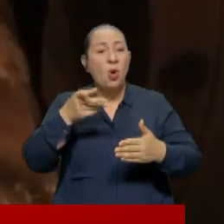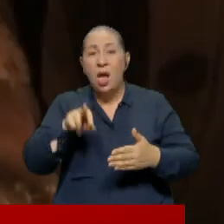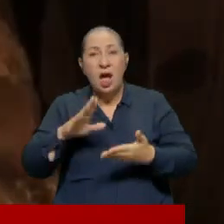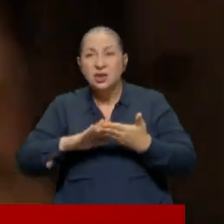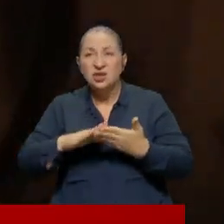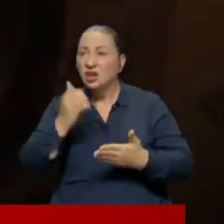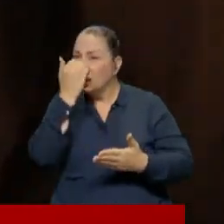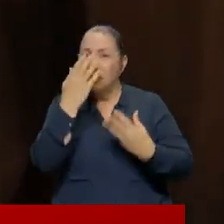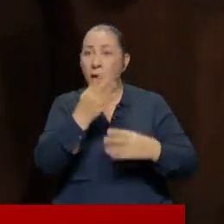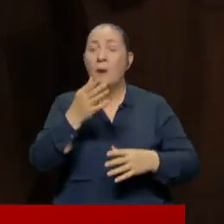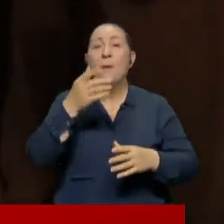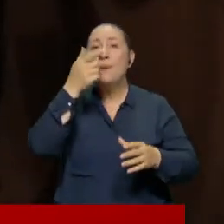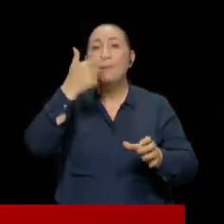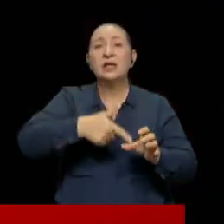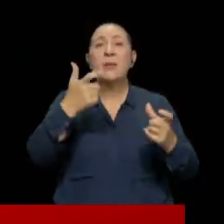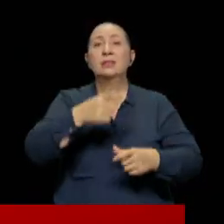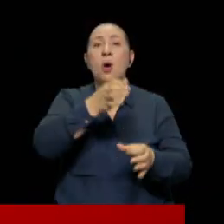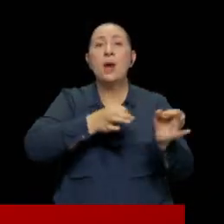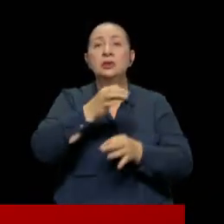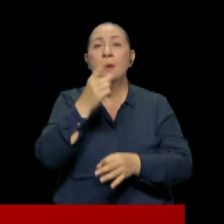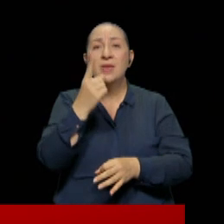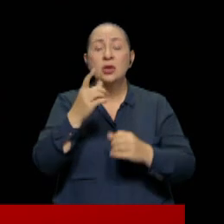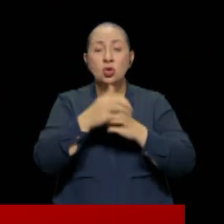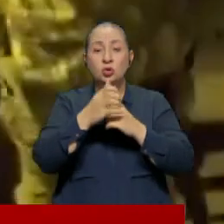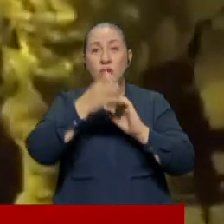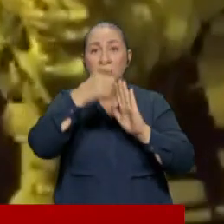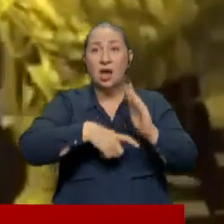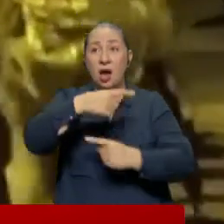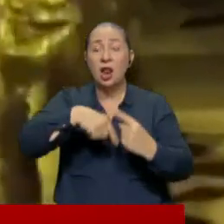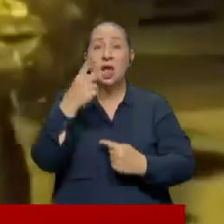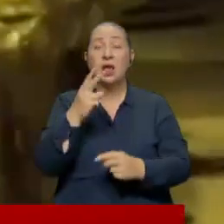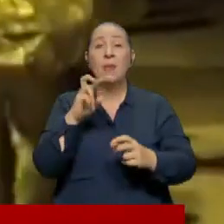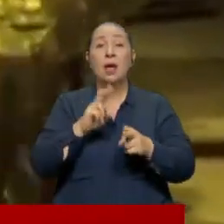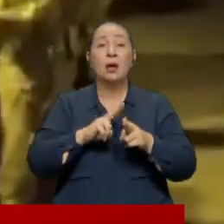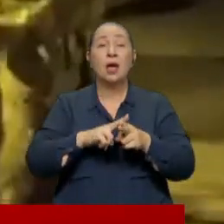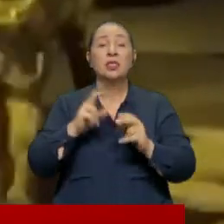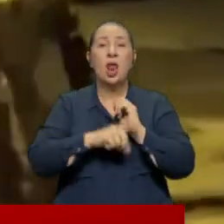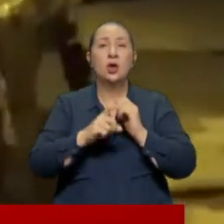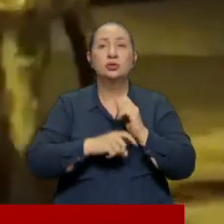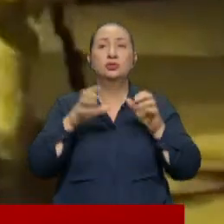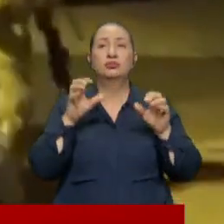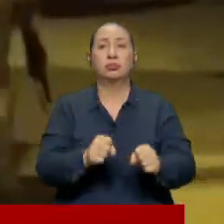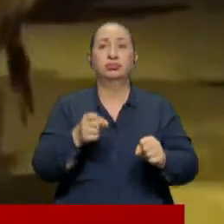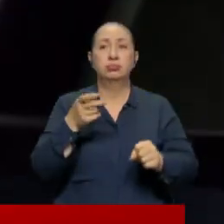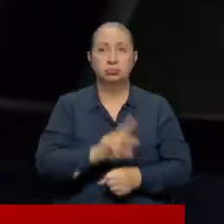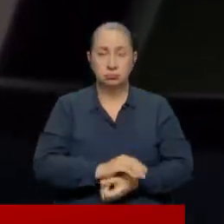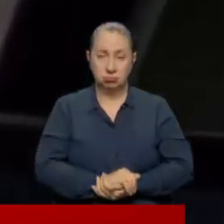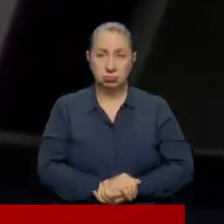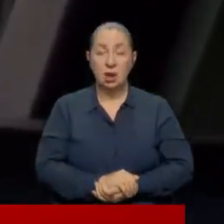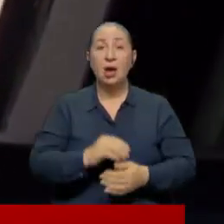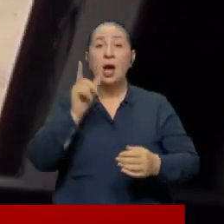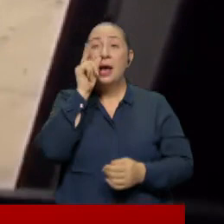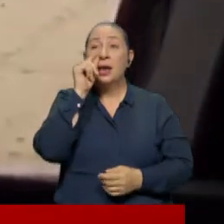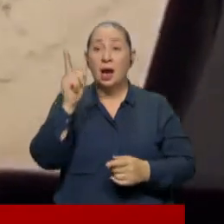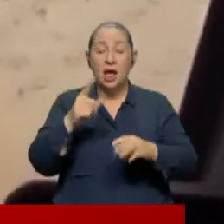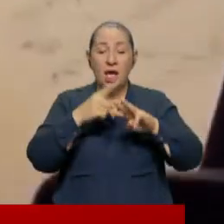bırakmadı. Batman'daki operasyonda biri turuncu listede aranan iki PKK'lı terörist etkisiz hale getirildi.